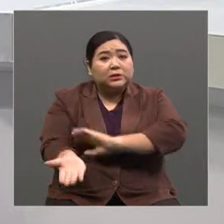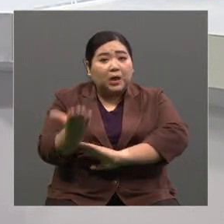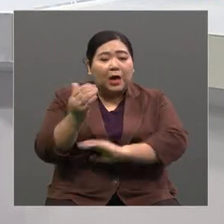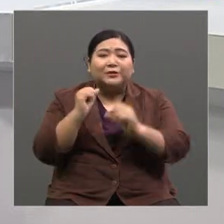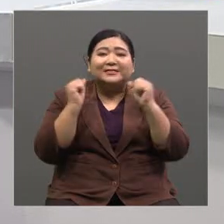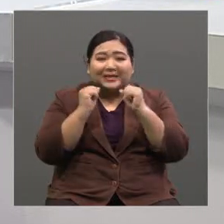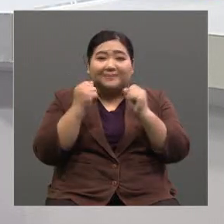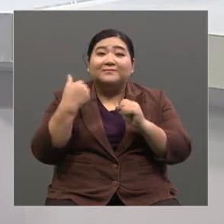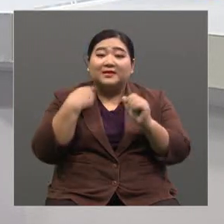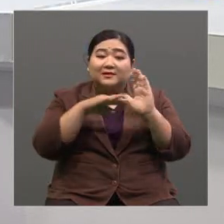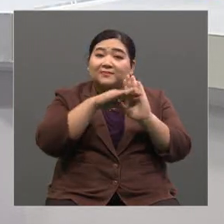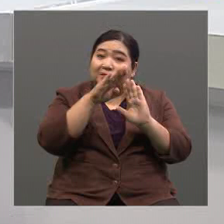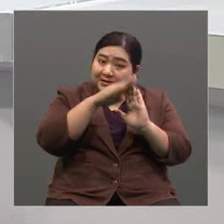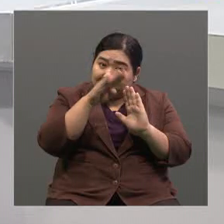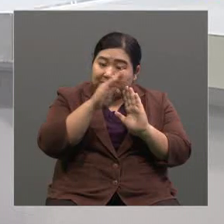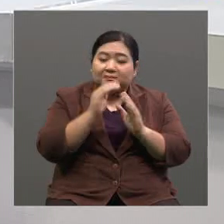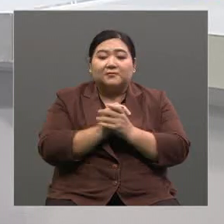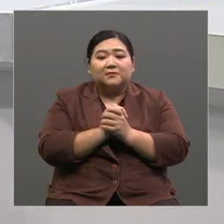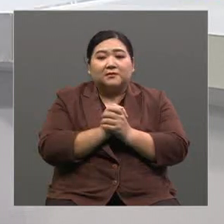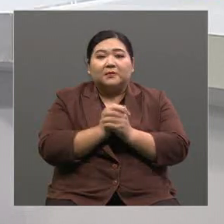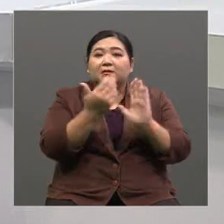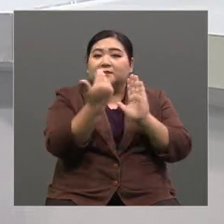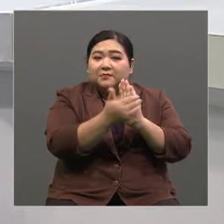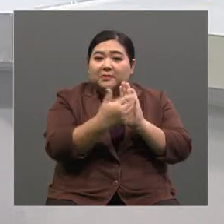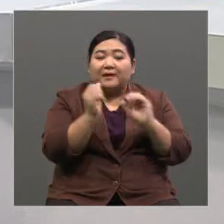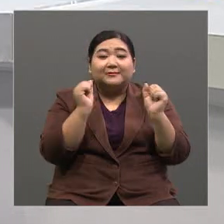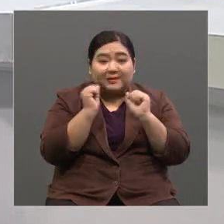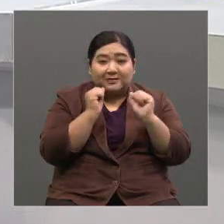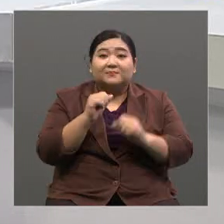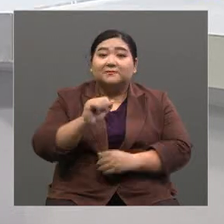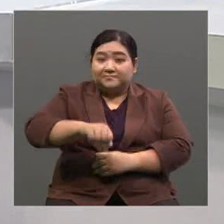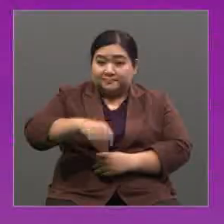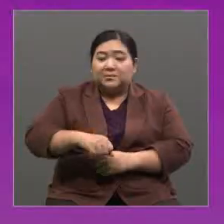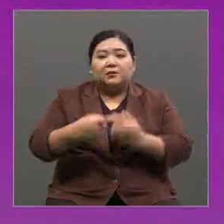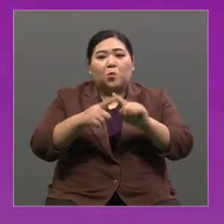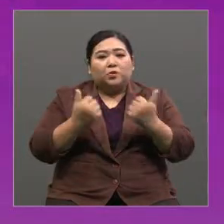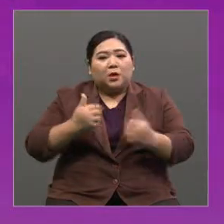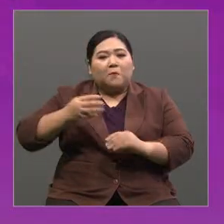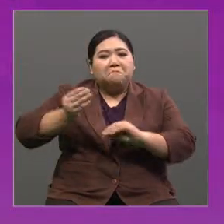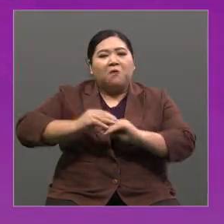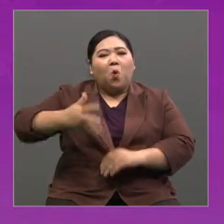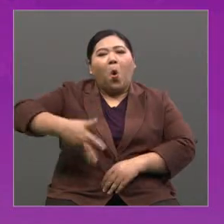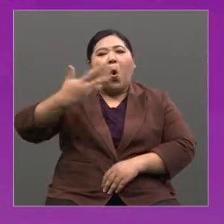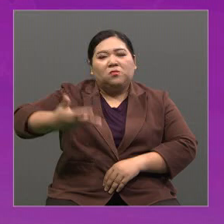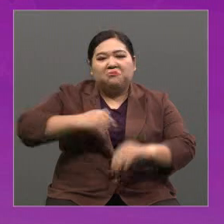จะมีอากาศเย็ใบางพ้นที่ของภาคเหนือแล้็ภาคอสารตอนบน แต่วาตอนนี้อากาศจะเริ่มร้อนข้นแล